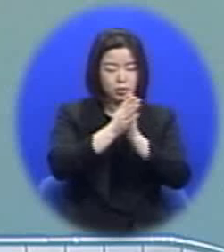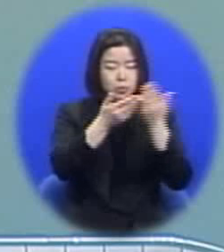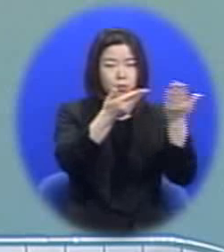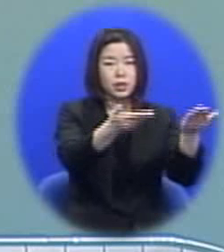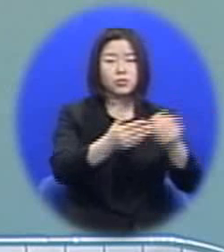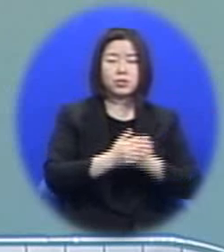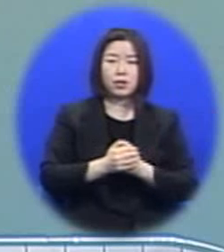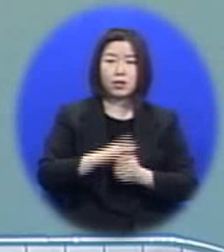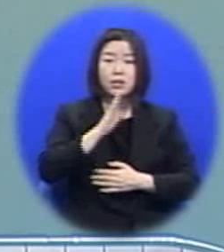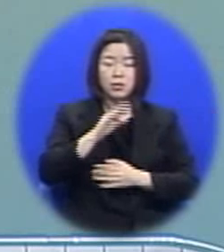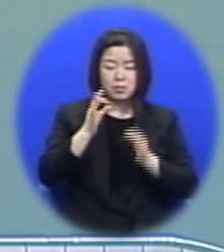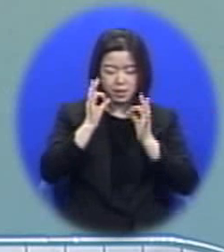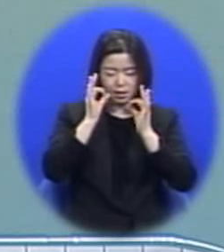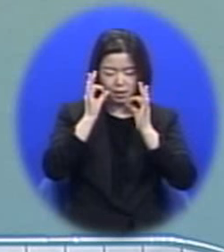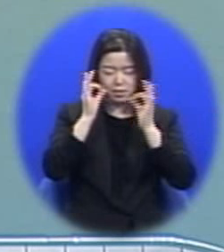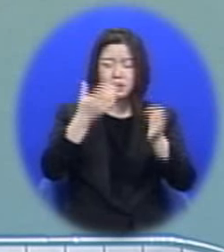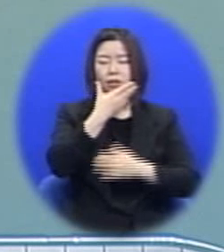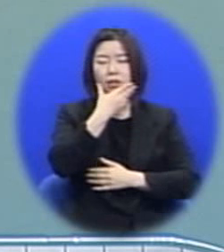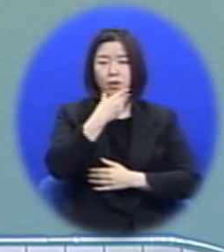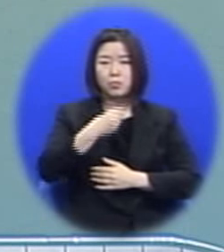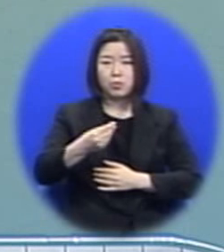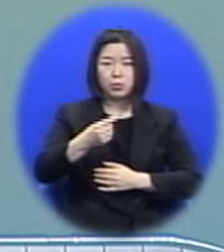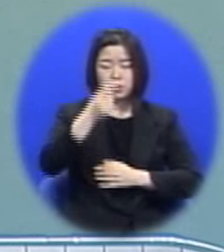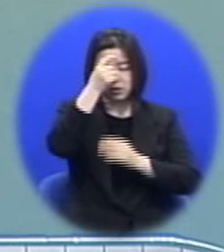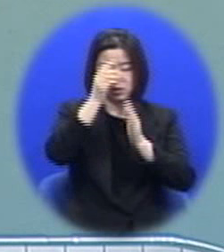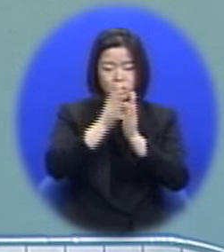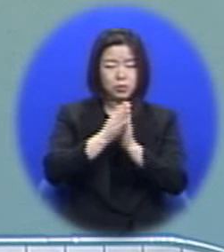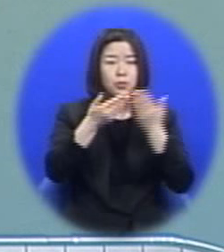정말 간절하게 복을 빌어주세요.